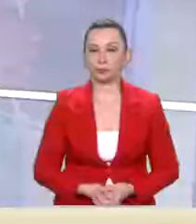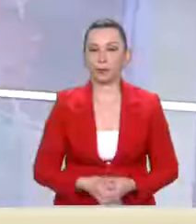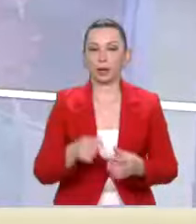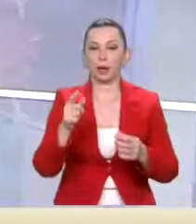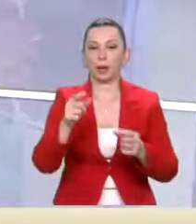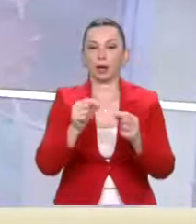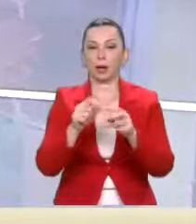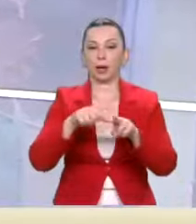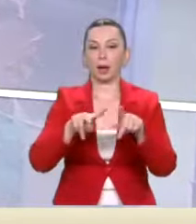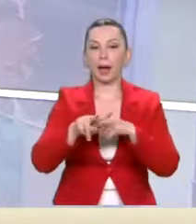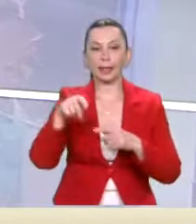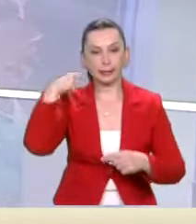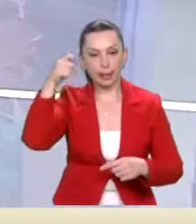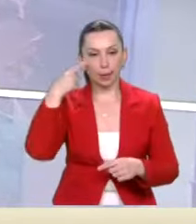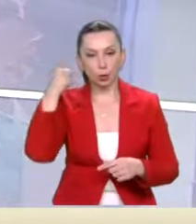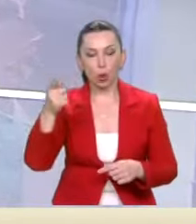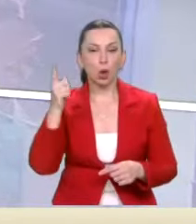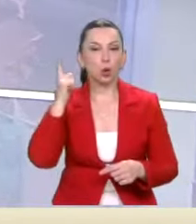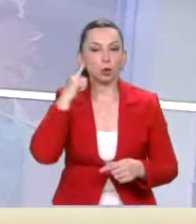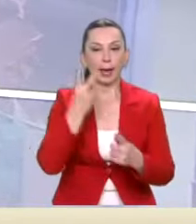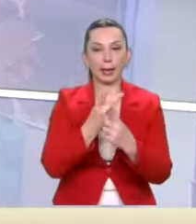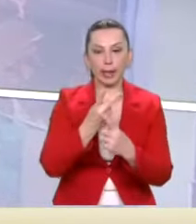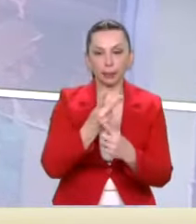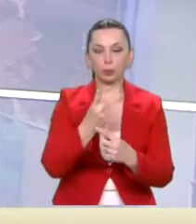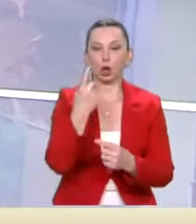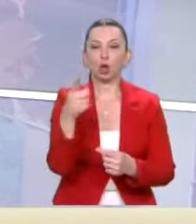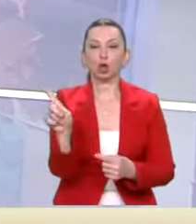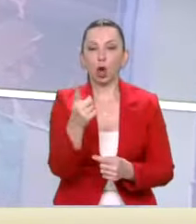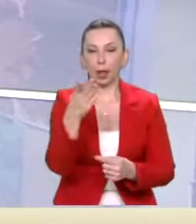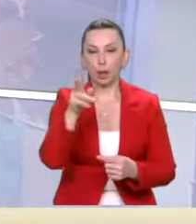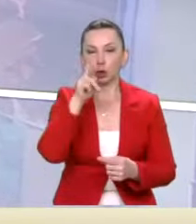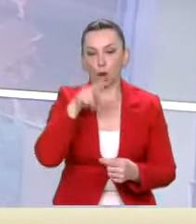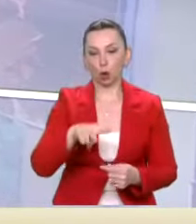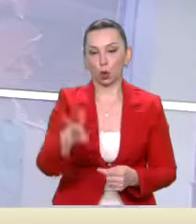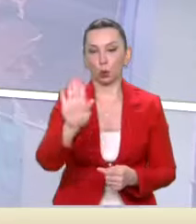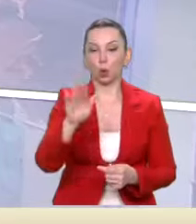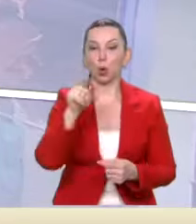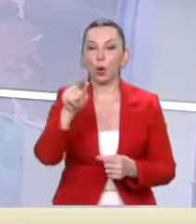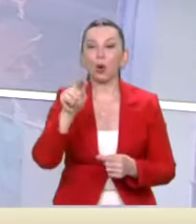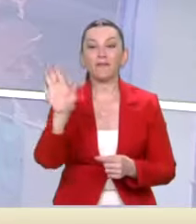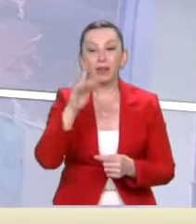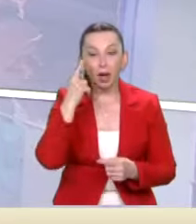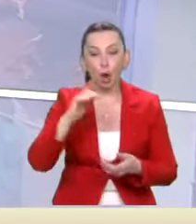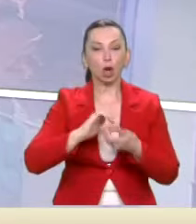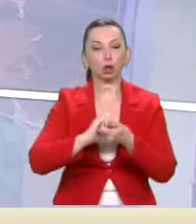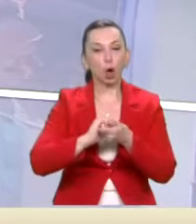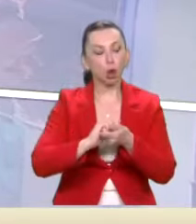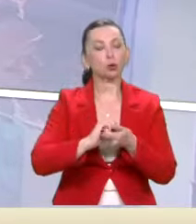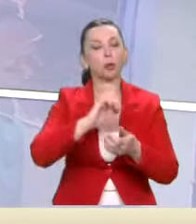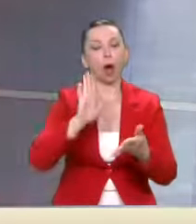Bay sinema unvanlı usta yapımcı ve yönetmen Türker İnanoğlu bugün son yolculuğuna uğurlandı. O vedada dostları kendisini yalnız bırakmadı.